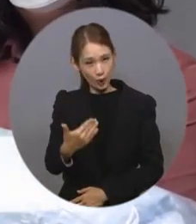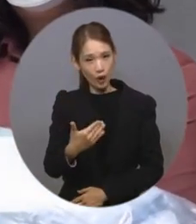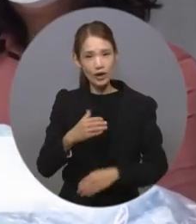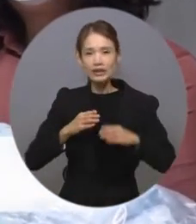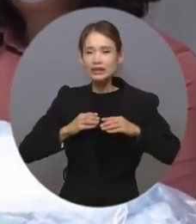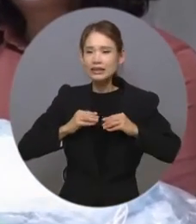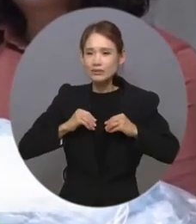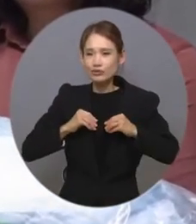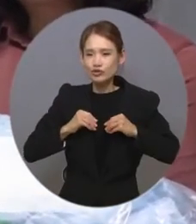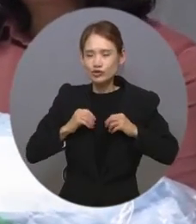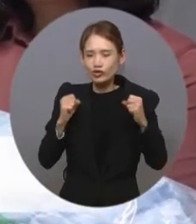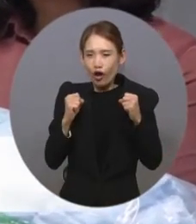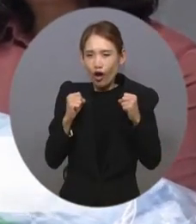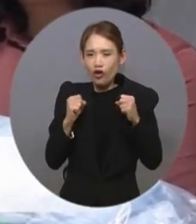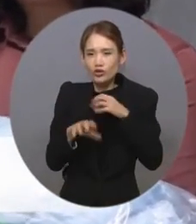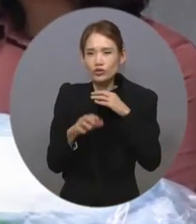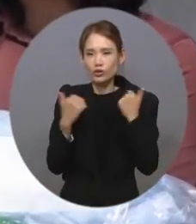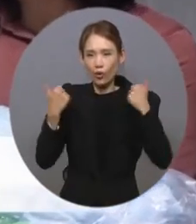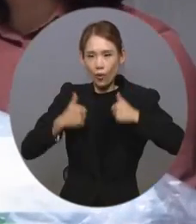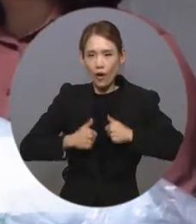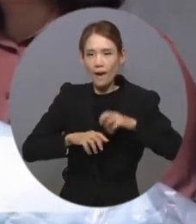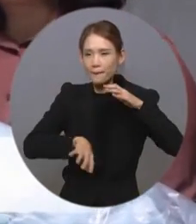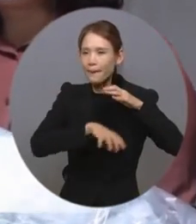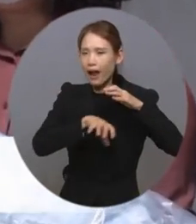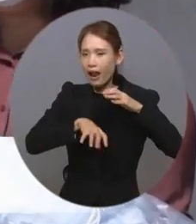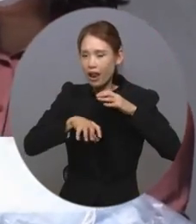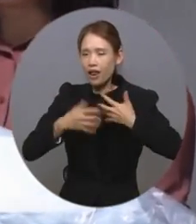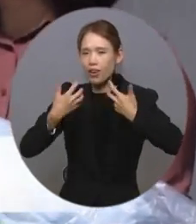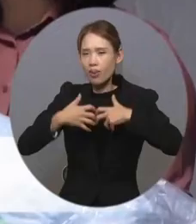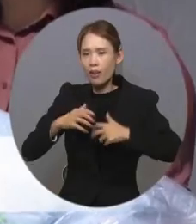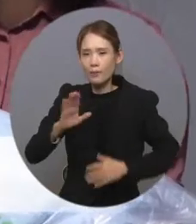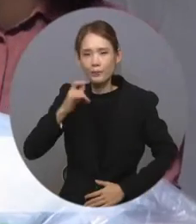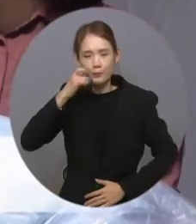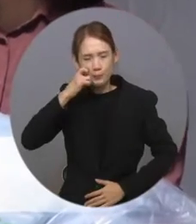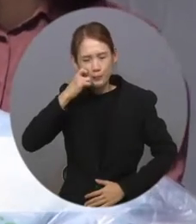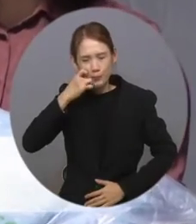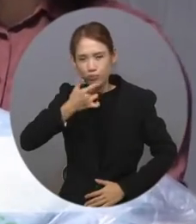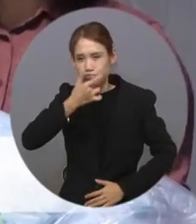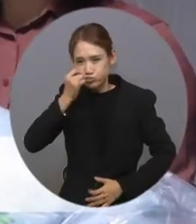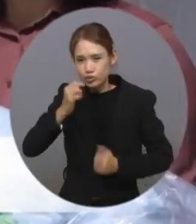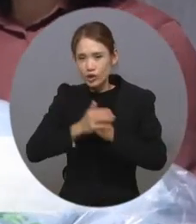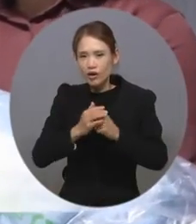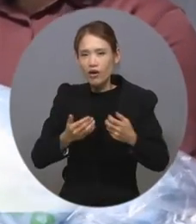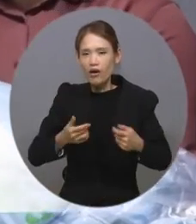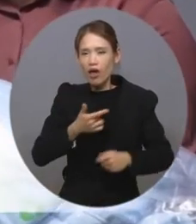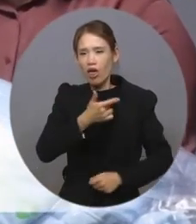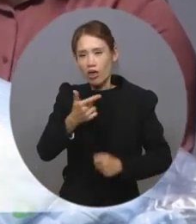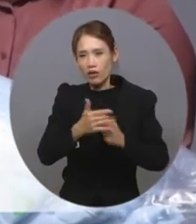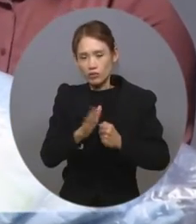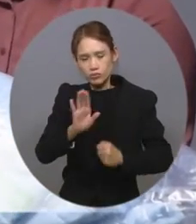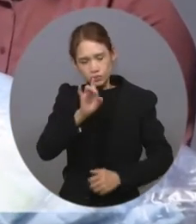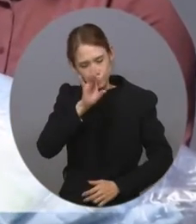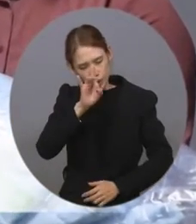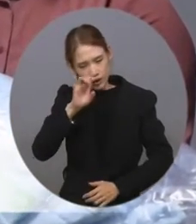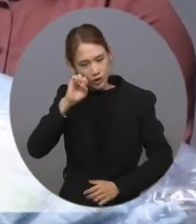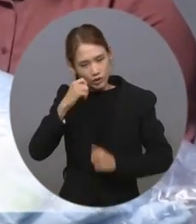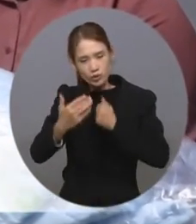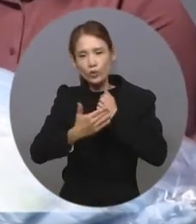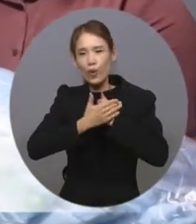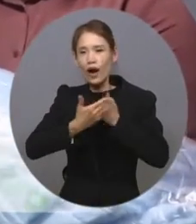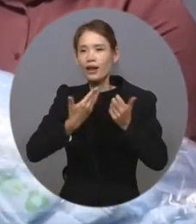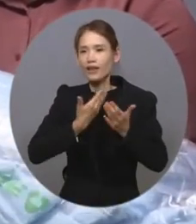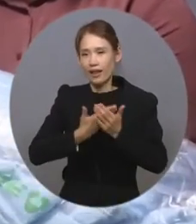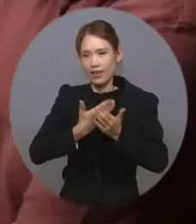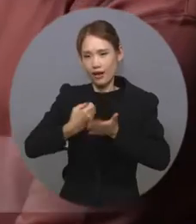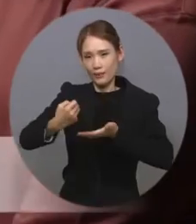이불하고 겨울옷이 네. 빨래를 못하잖아요. 세탁기가 안 되니까 크니까. 그래서 이 부분을 도와주면 좋겠다 그래서 저희가